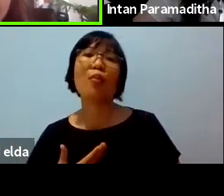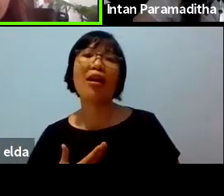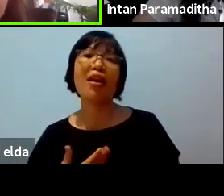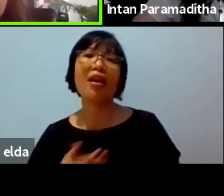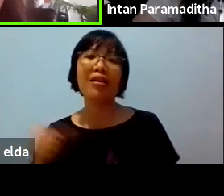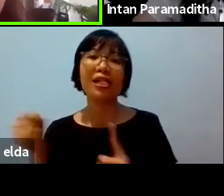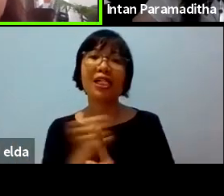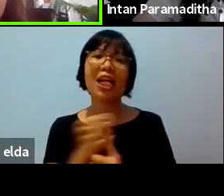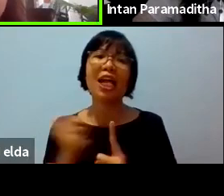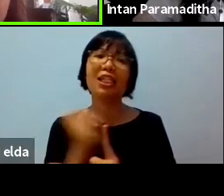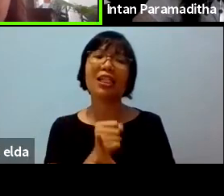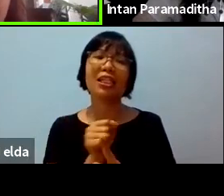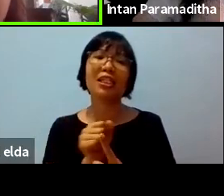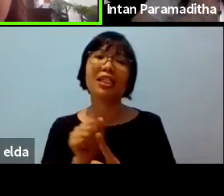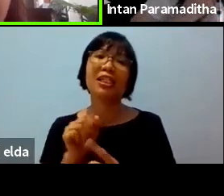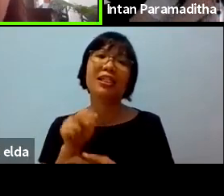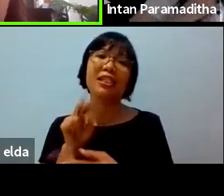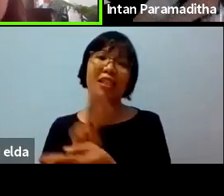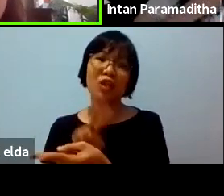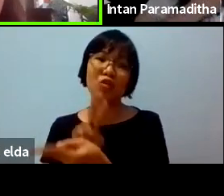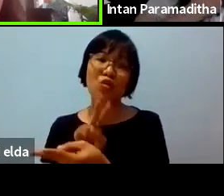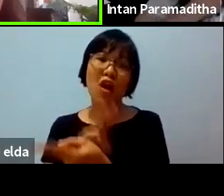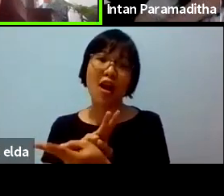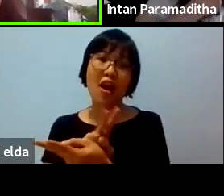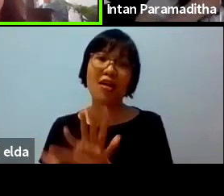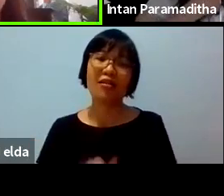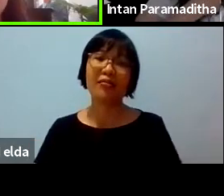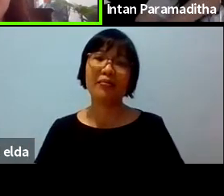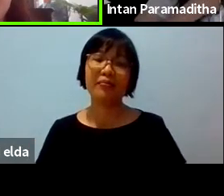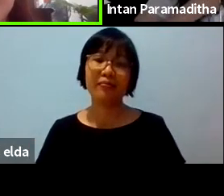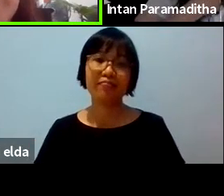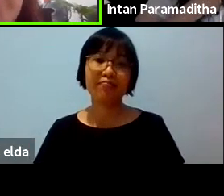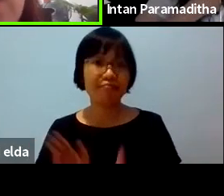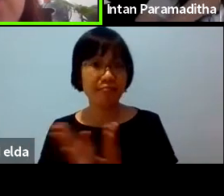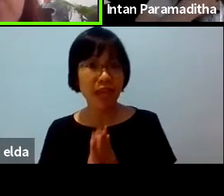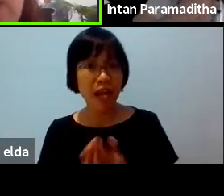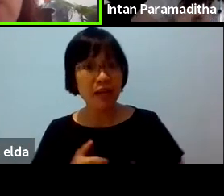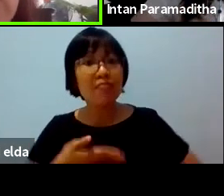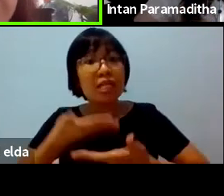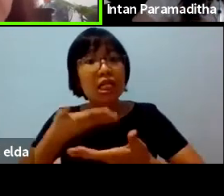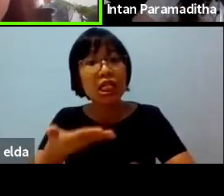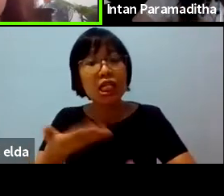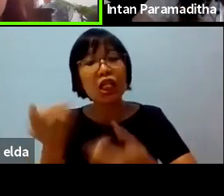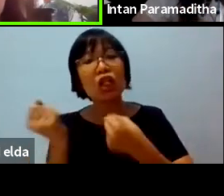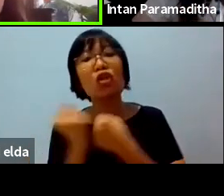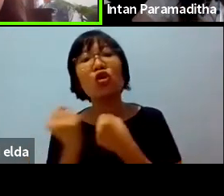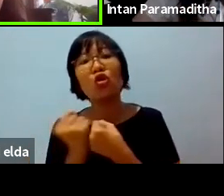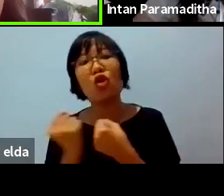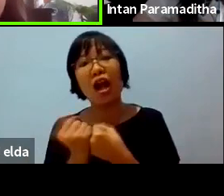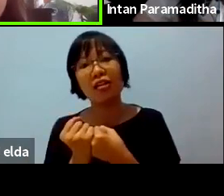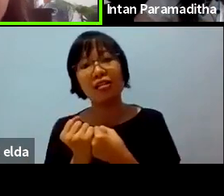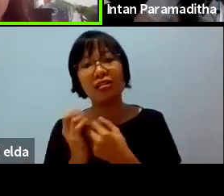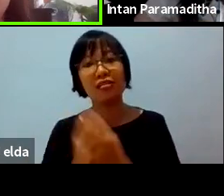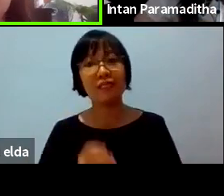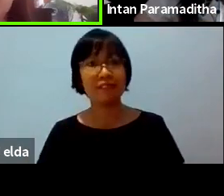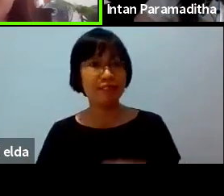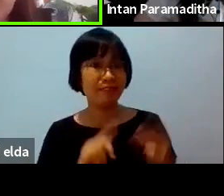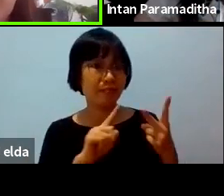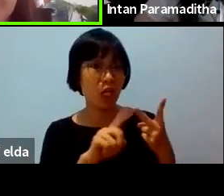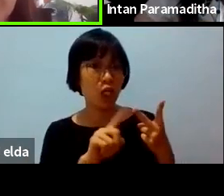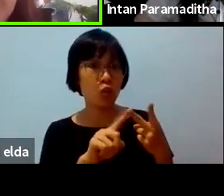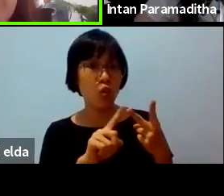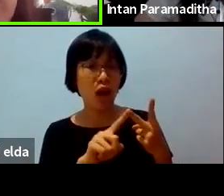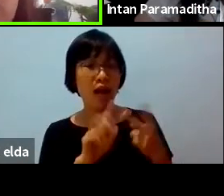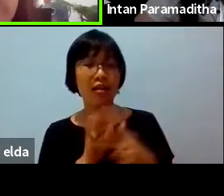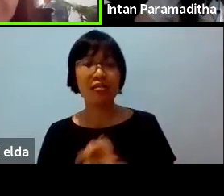yaitu support yang dibutuhkan oleh mereka, itu yang pertama. Kemudian yang kedua, tentunya kalau mereka siap gitu ya